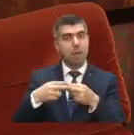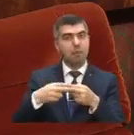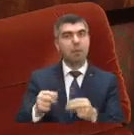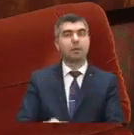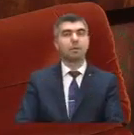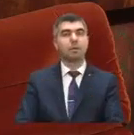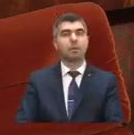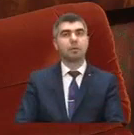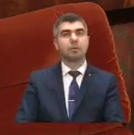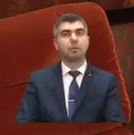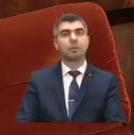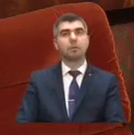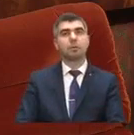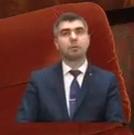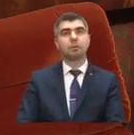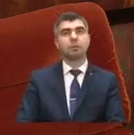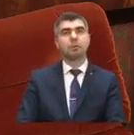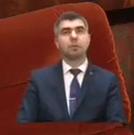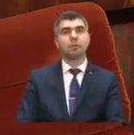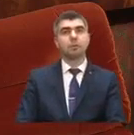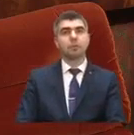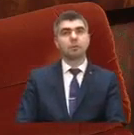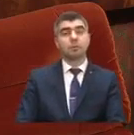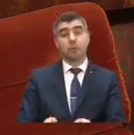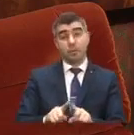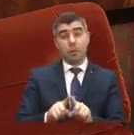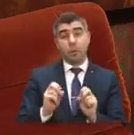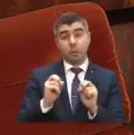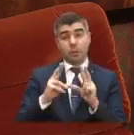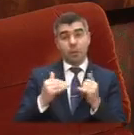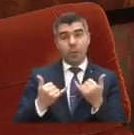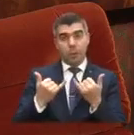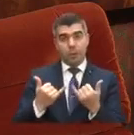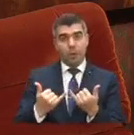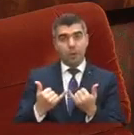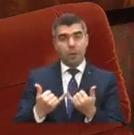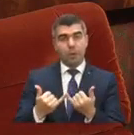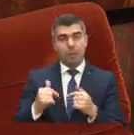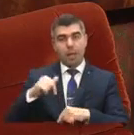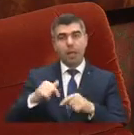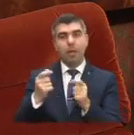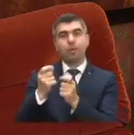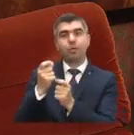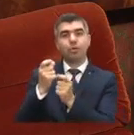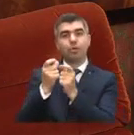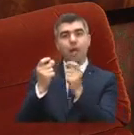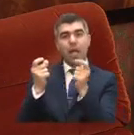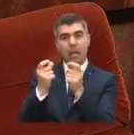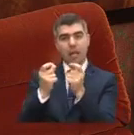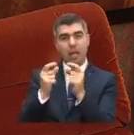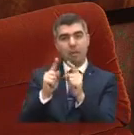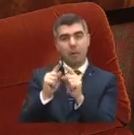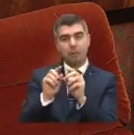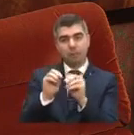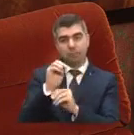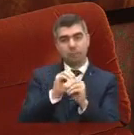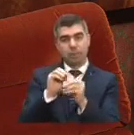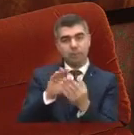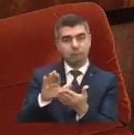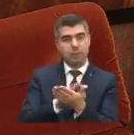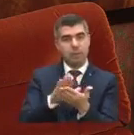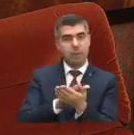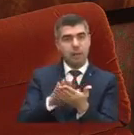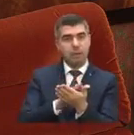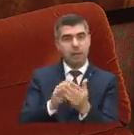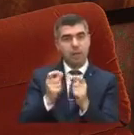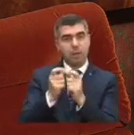وديال البطائق. واللي بالفعل اليوم كما تعلمون كاين شركه اللي هي سياقه كارت اللي تتقوم بالانجاز ديال البطائق الالكترونيه،